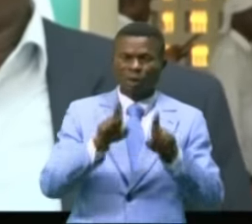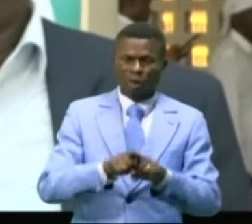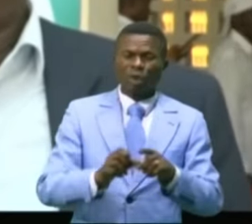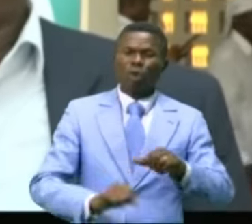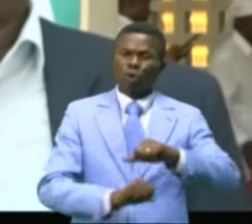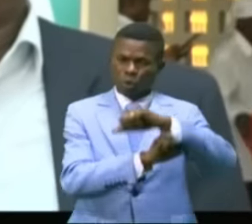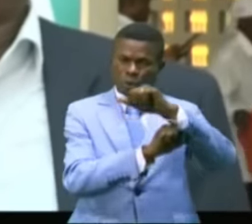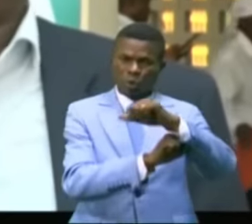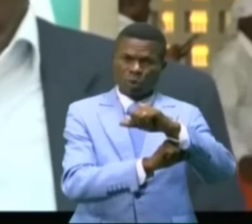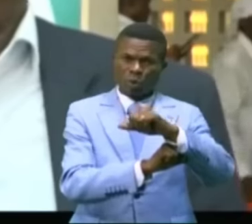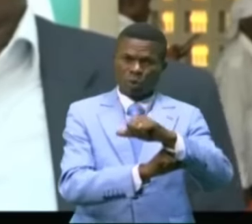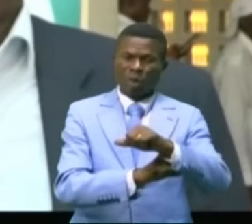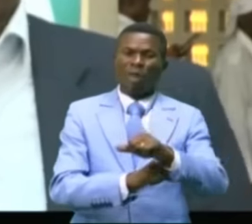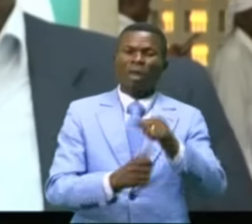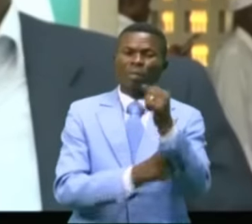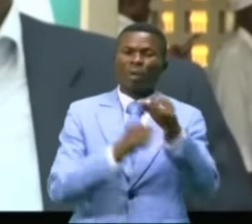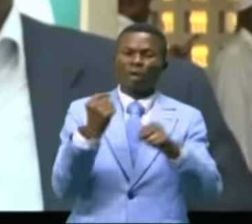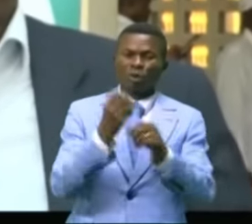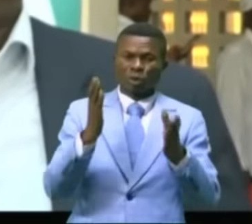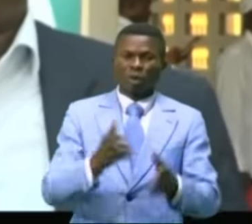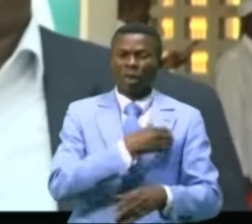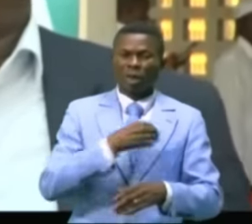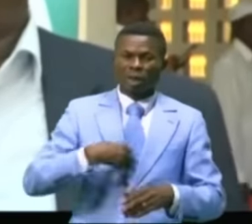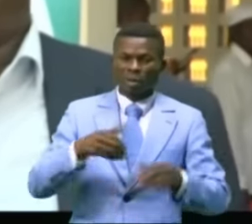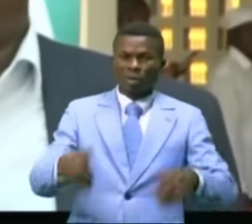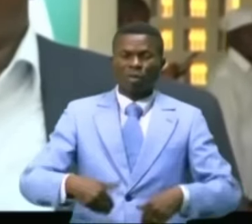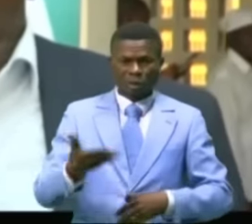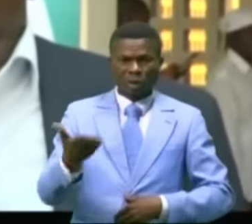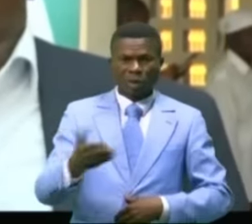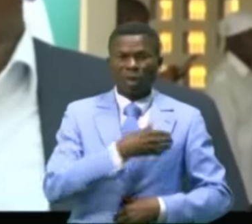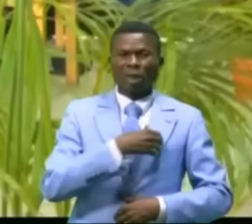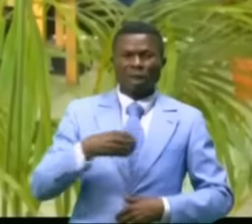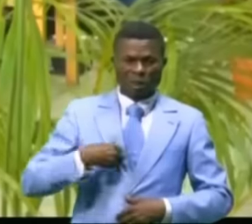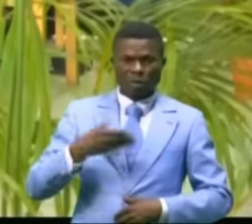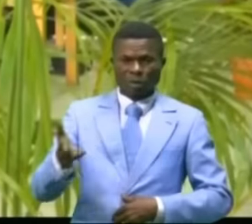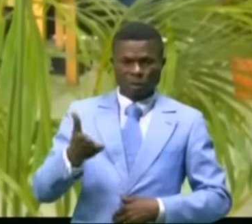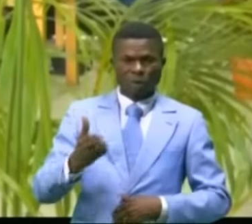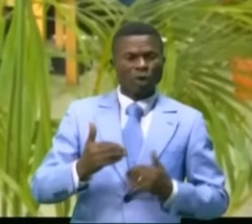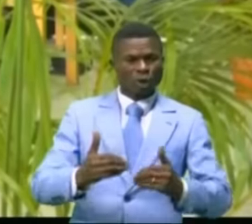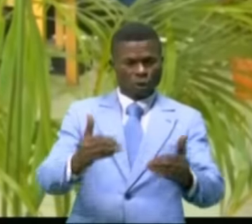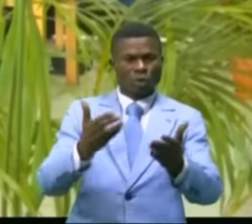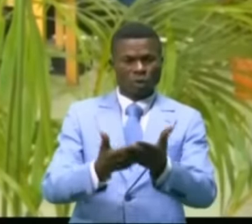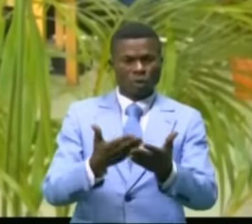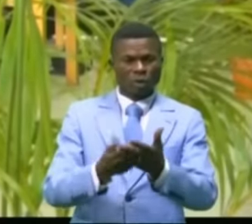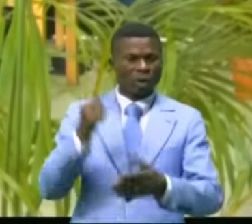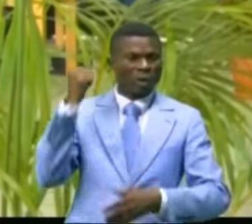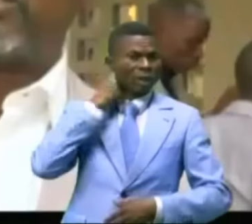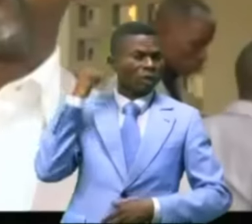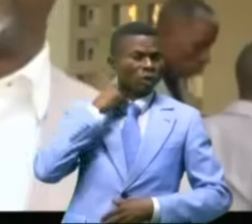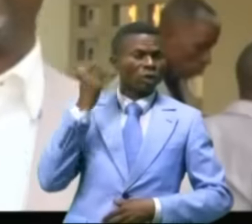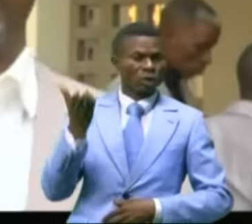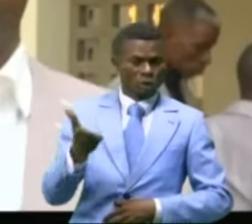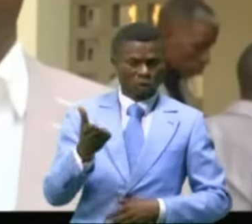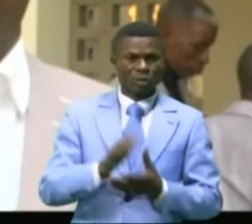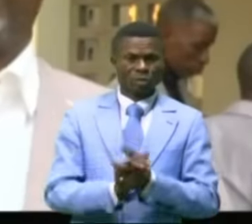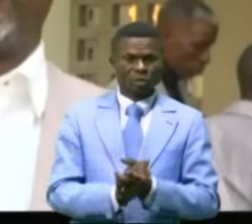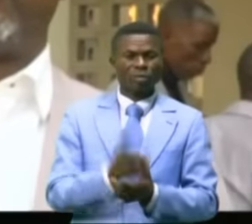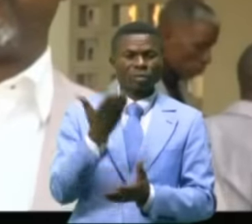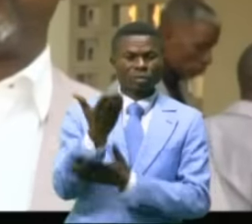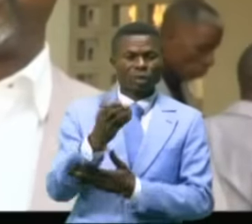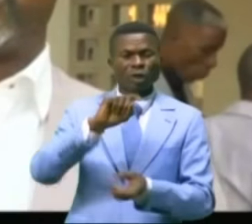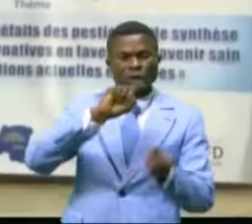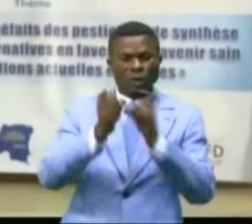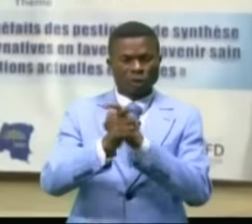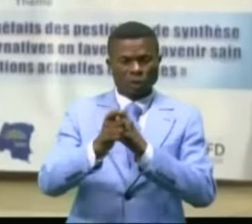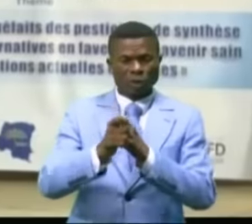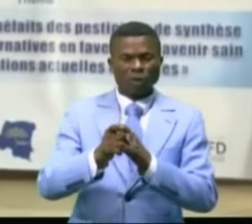appuyer les agriculteurs. Ces maraîchers, vous avez vu dans la salle, et les maraîchères ont besoin d'un appui continu. Le docteur Patrick Lussala en appelle au changement